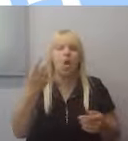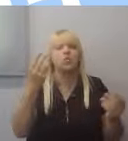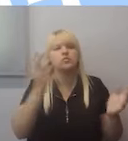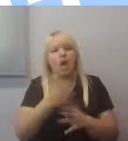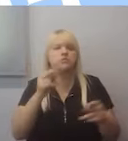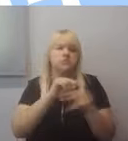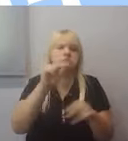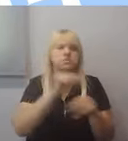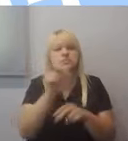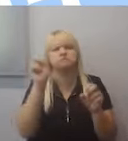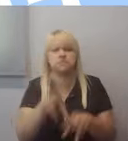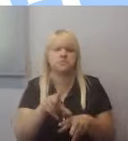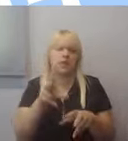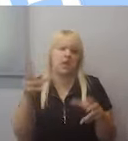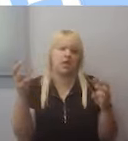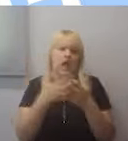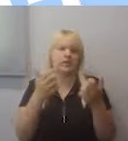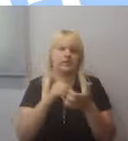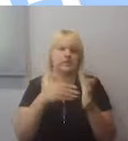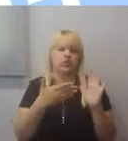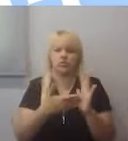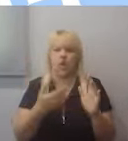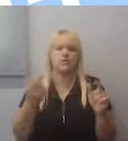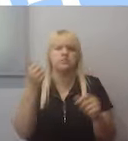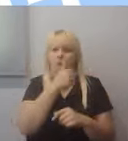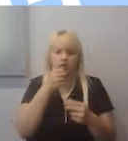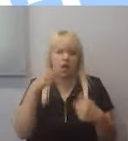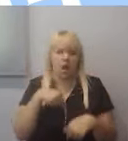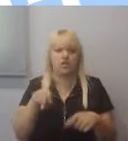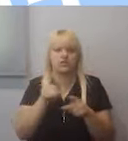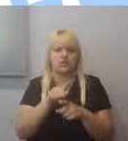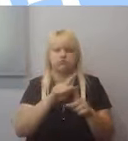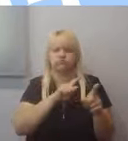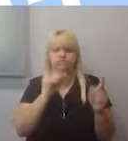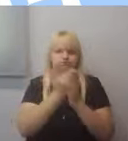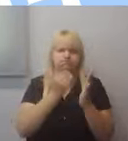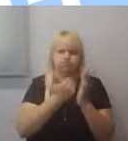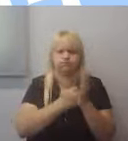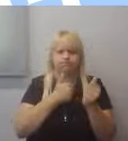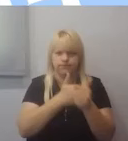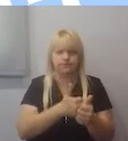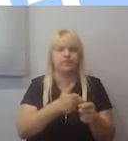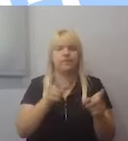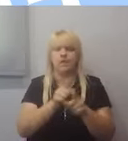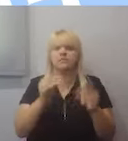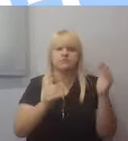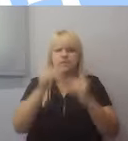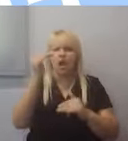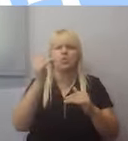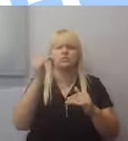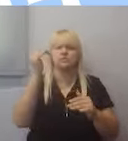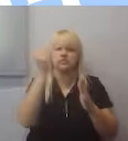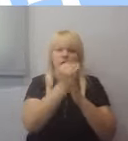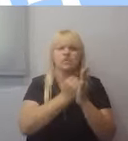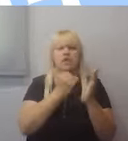morāli nedz arī pēc algoritma principiem mēs esam strādājuši pēc ļoti augstiem standartiem mūsu brigādēs